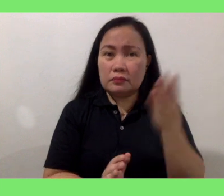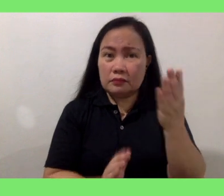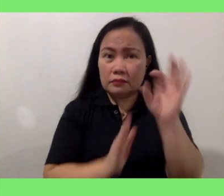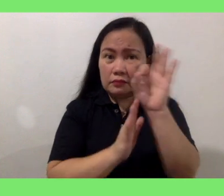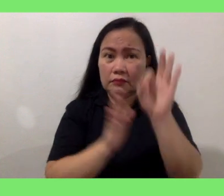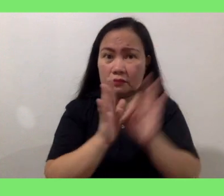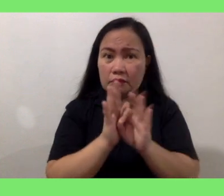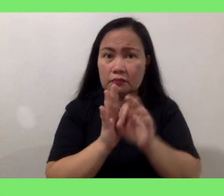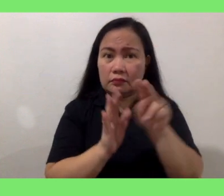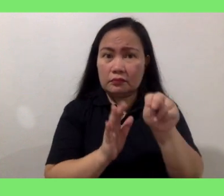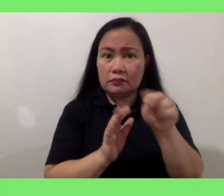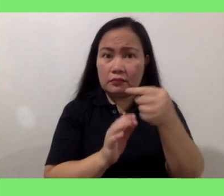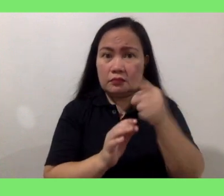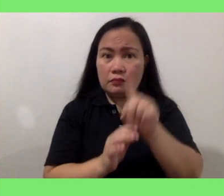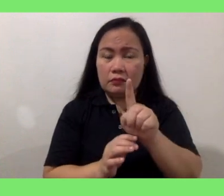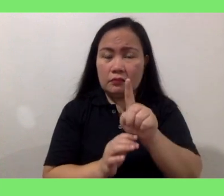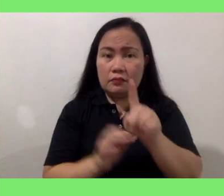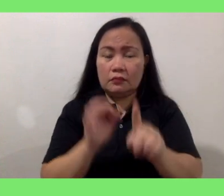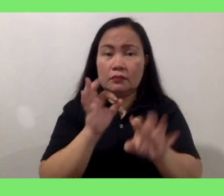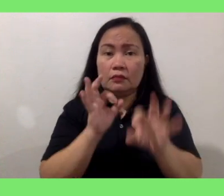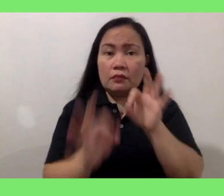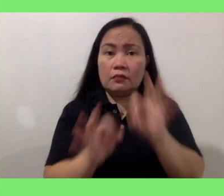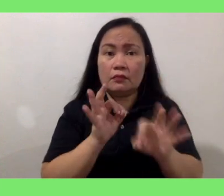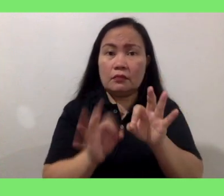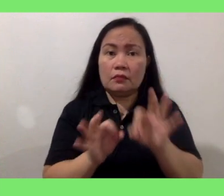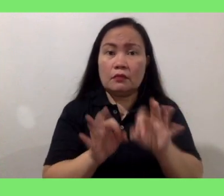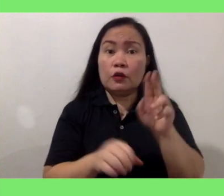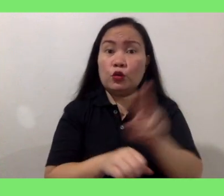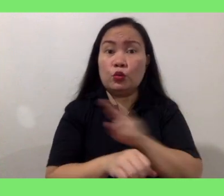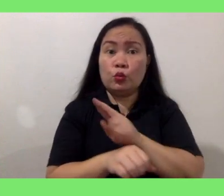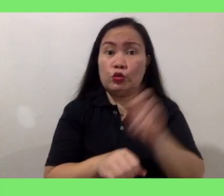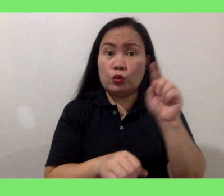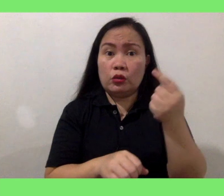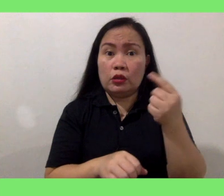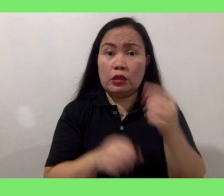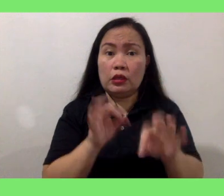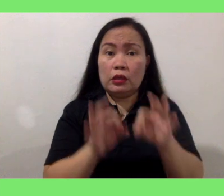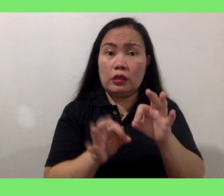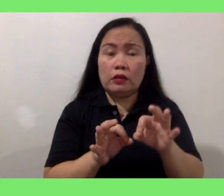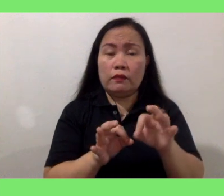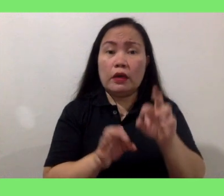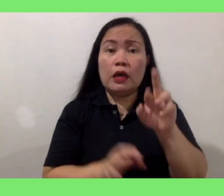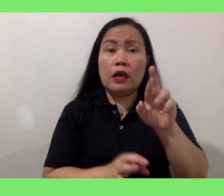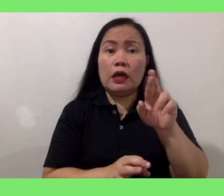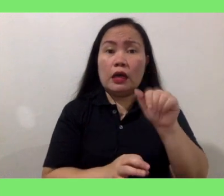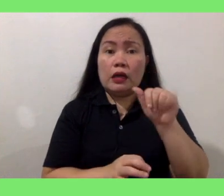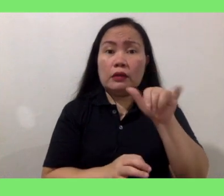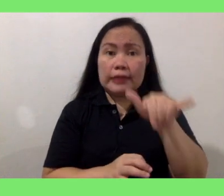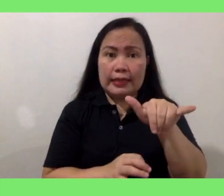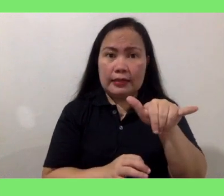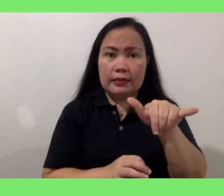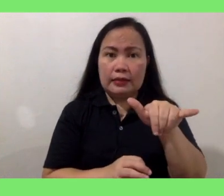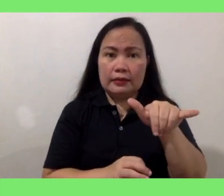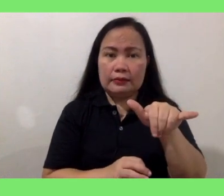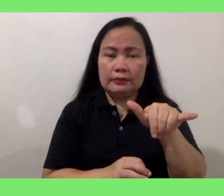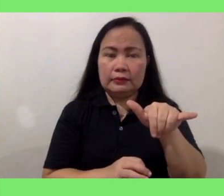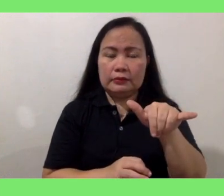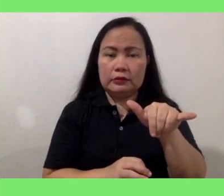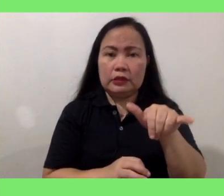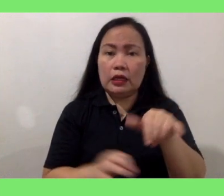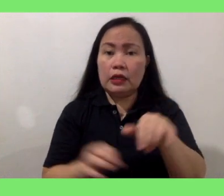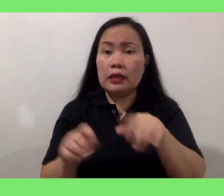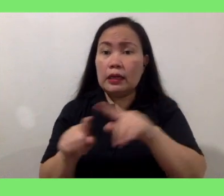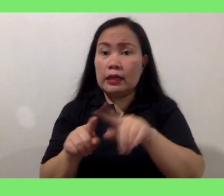ay gagamitin lang po natin kapag ang hinahanap natin na bilang ng ray ay ray po